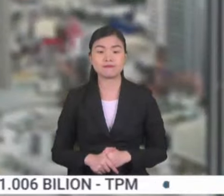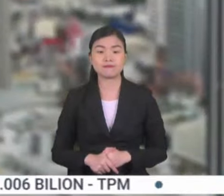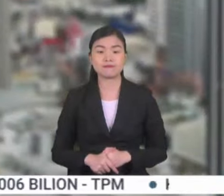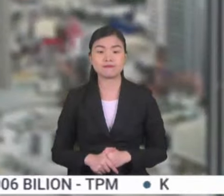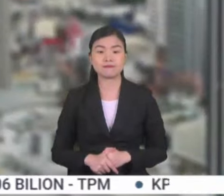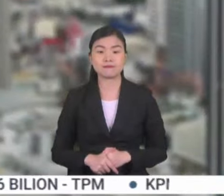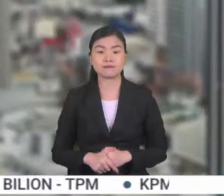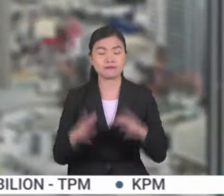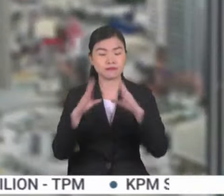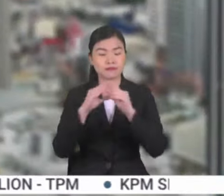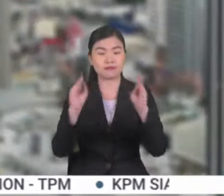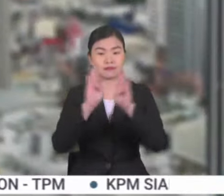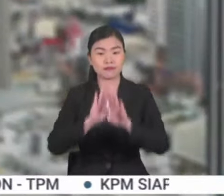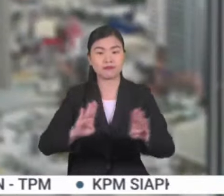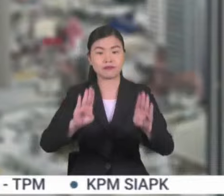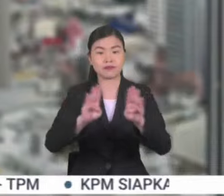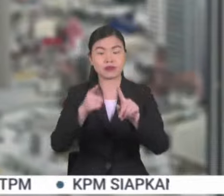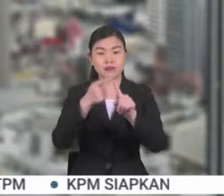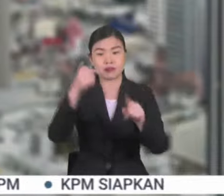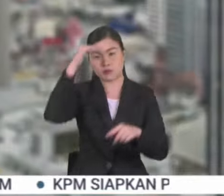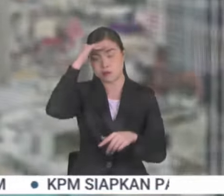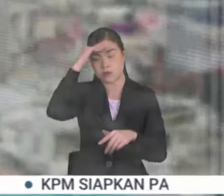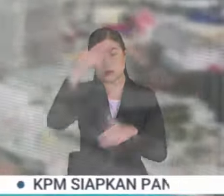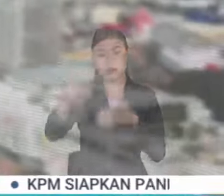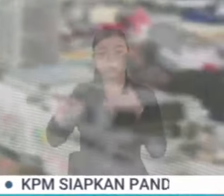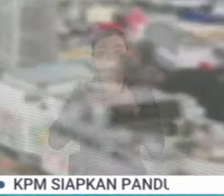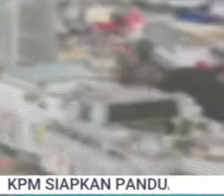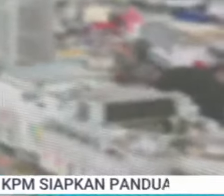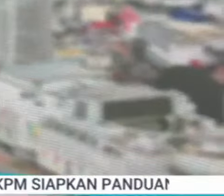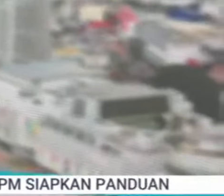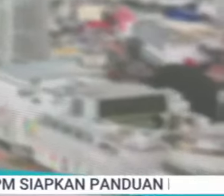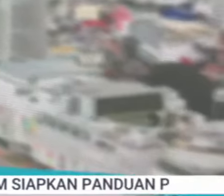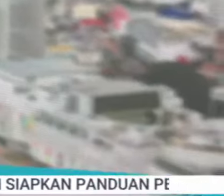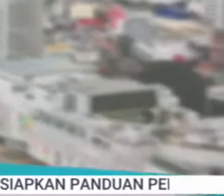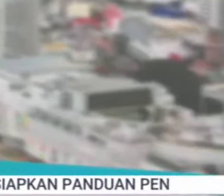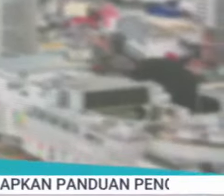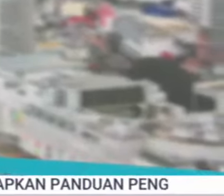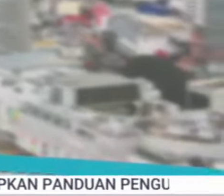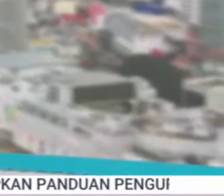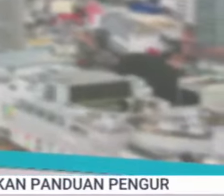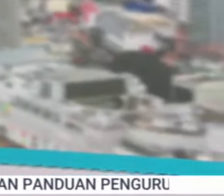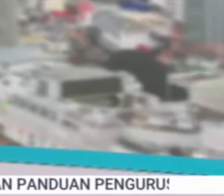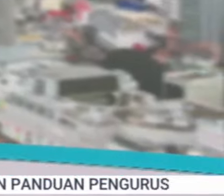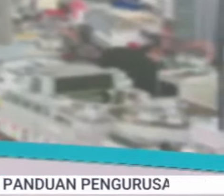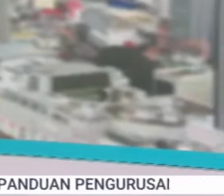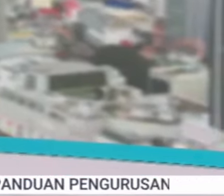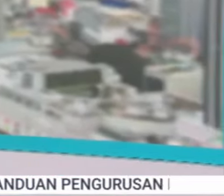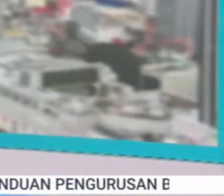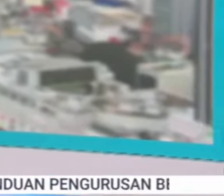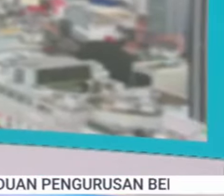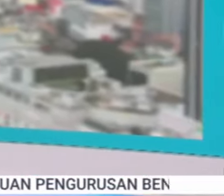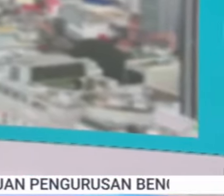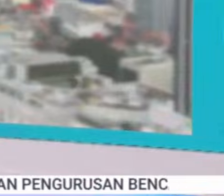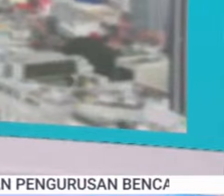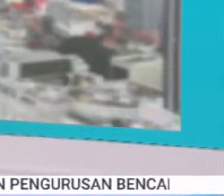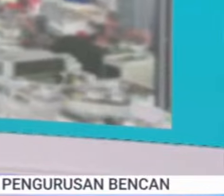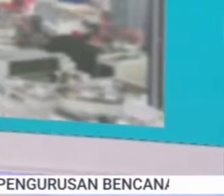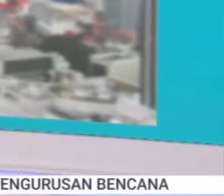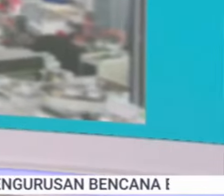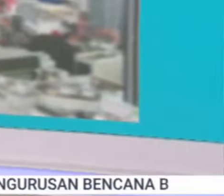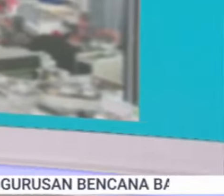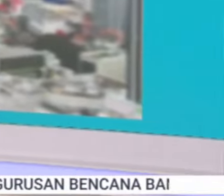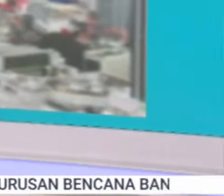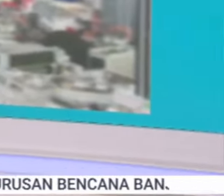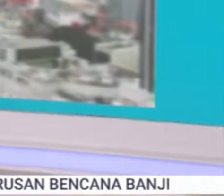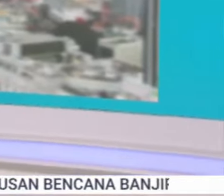Otto, setakat ini sahaja perkembangan dari Johor. Kembali semula bersama anda untuk laporan lain dan berita wilayah. Baik, terima